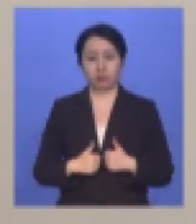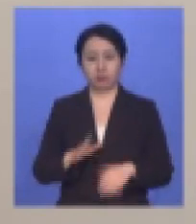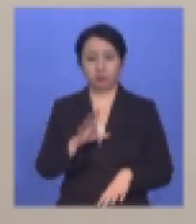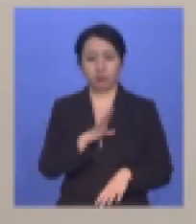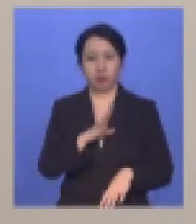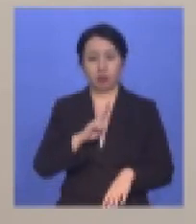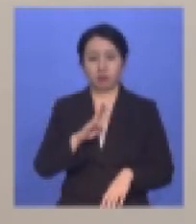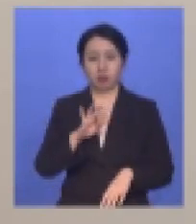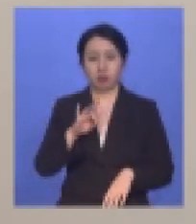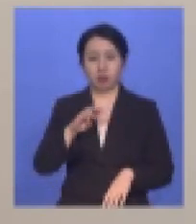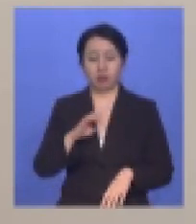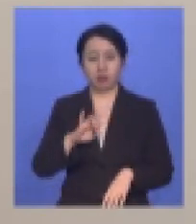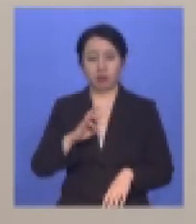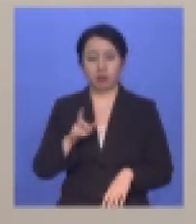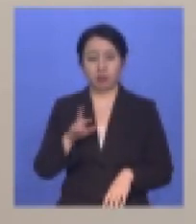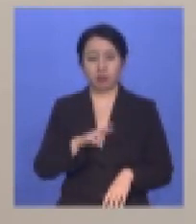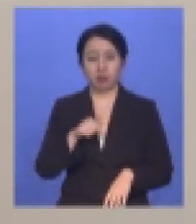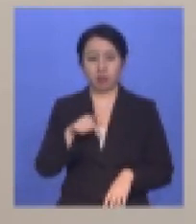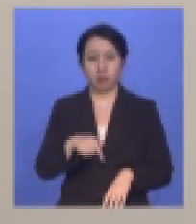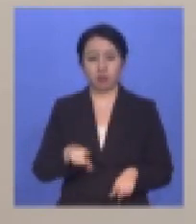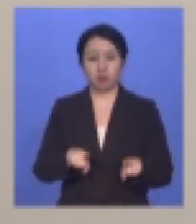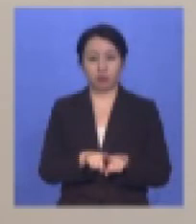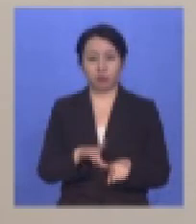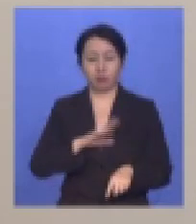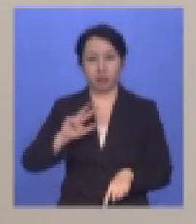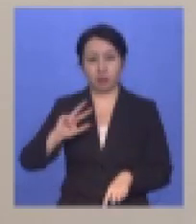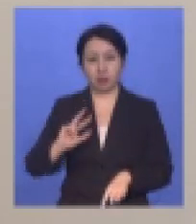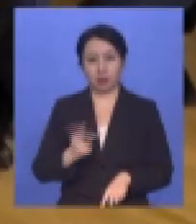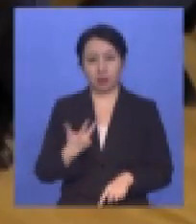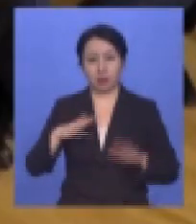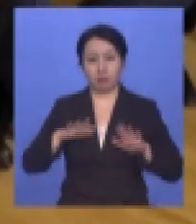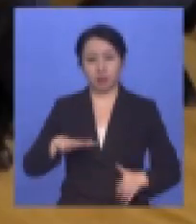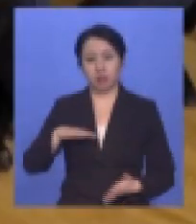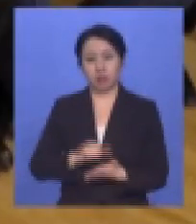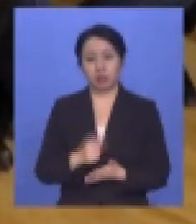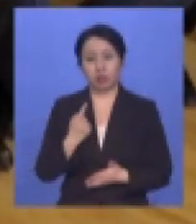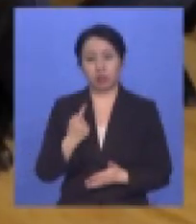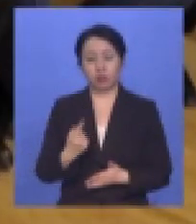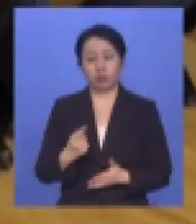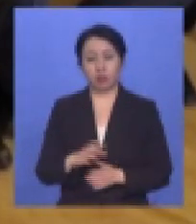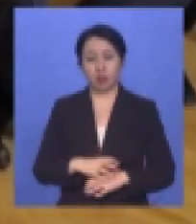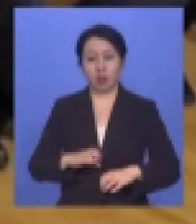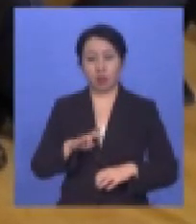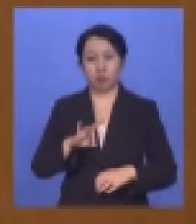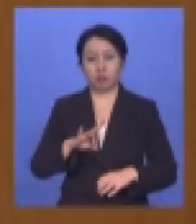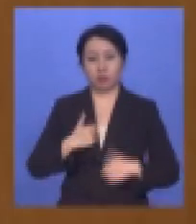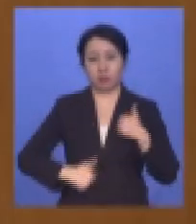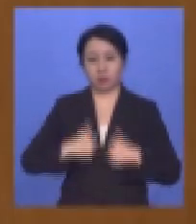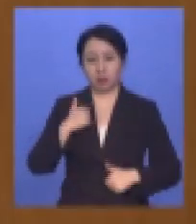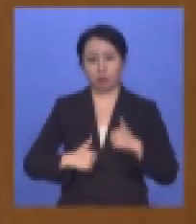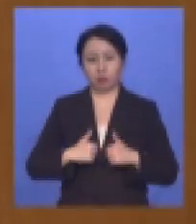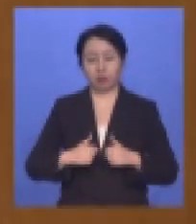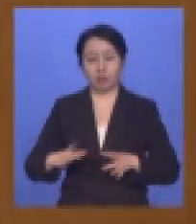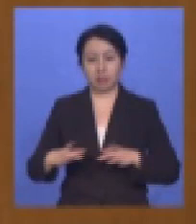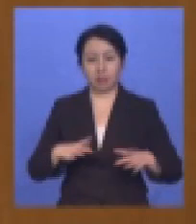Были в Джакарте, Индонезия. Там я тоже третье место занял. Еще один наш земляк Евгений Орлов в соревнованиях по метанию